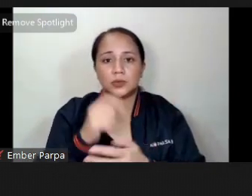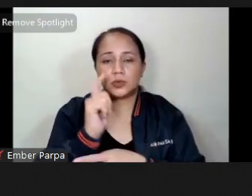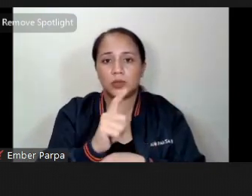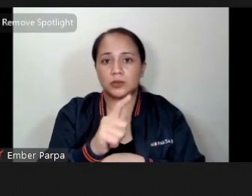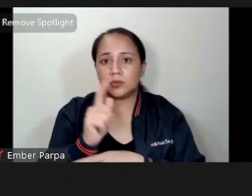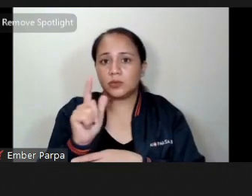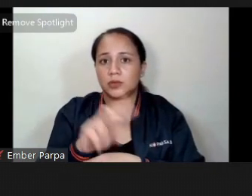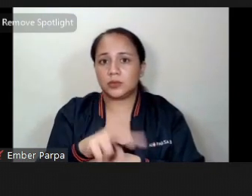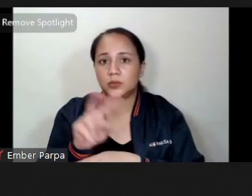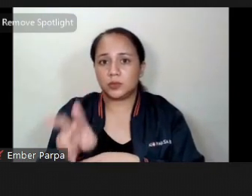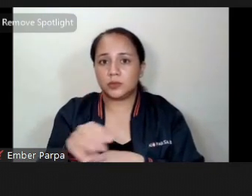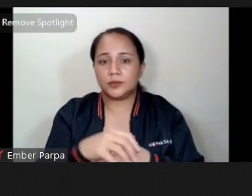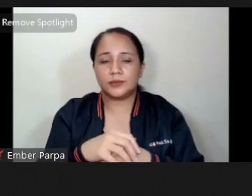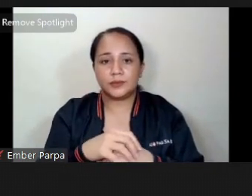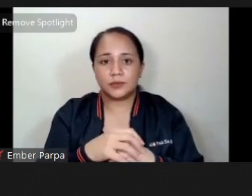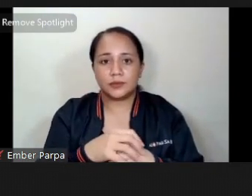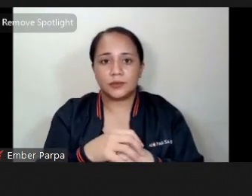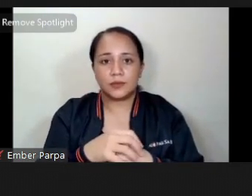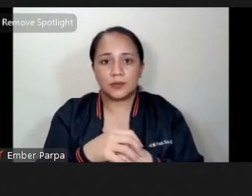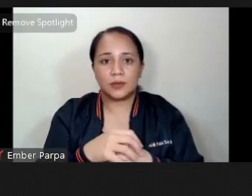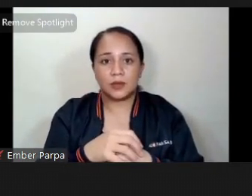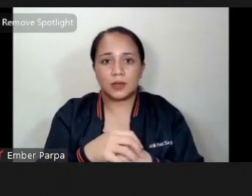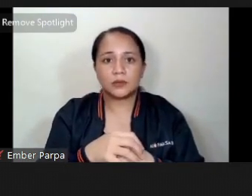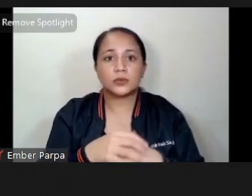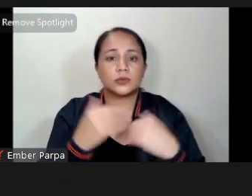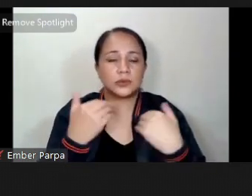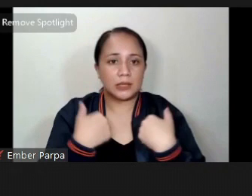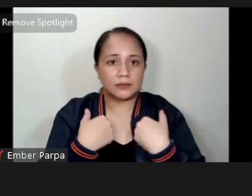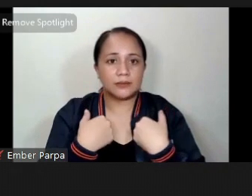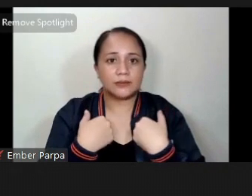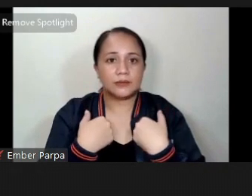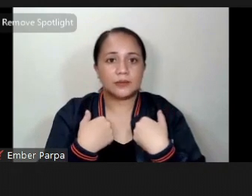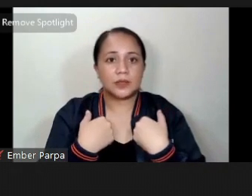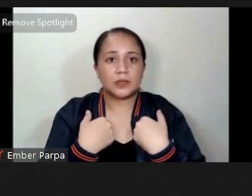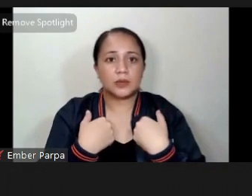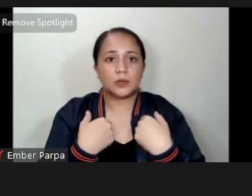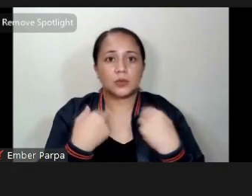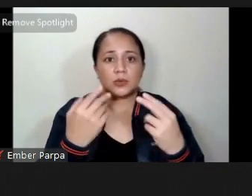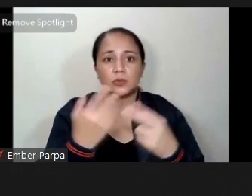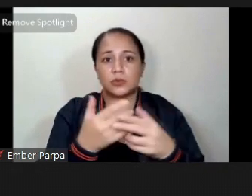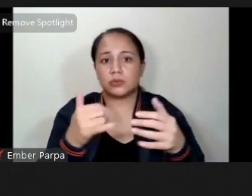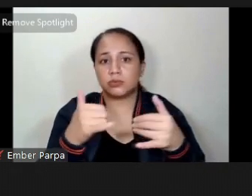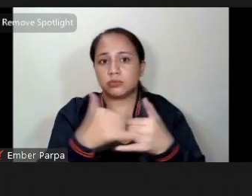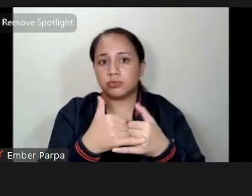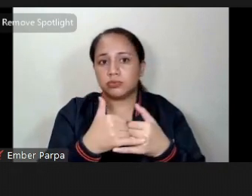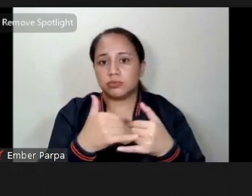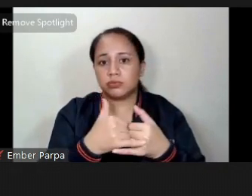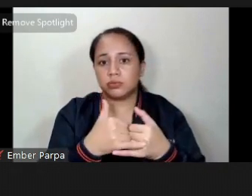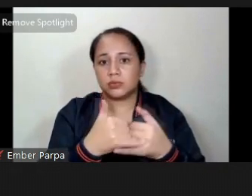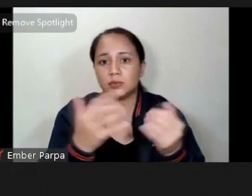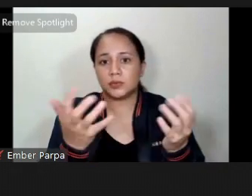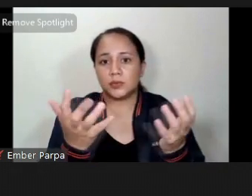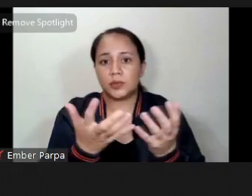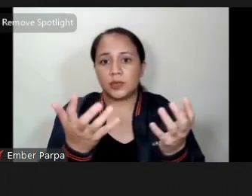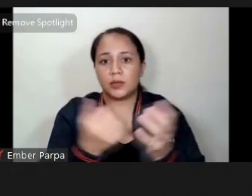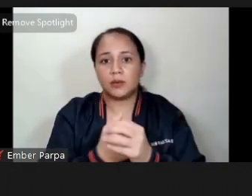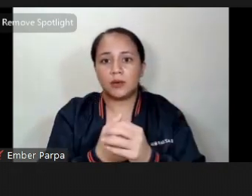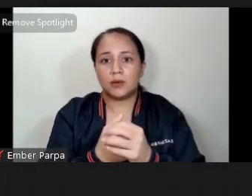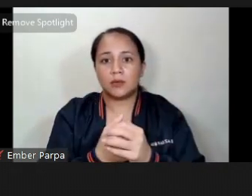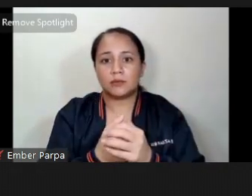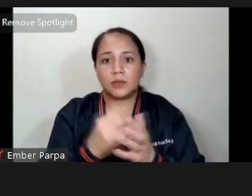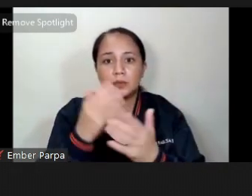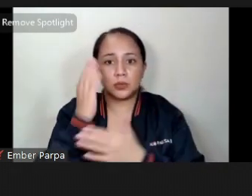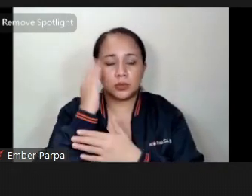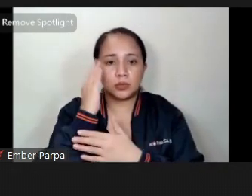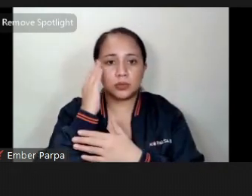2022. So magkakaroon tayo ng isang short game kung saan malalaman